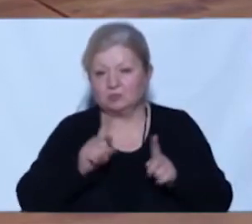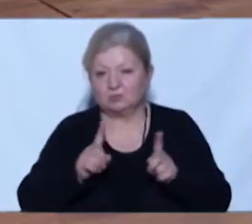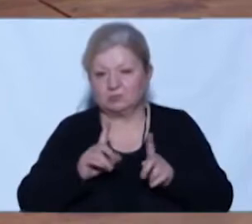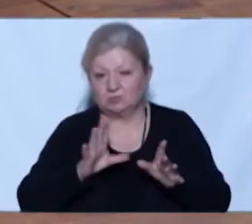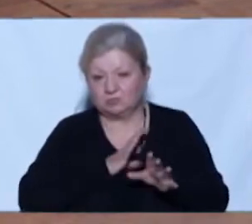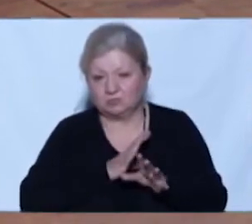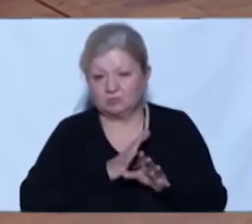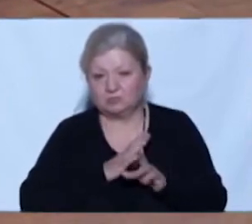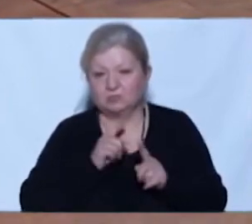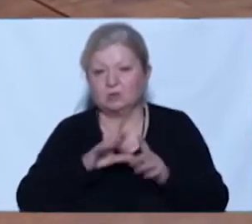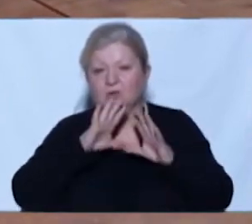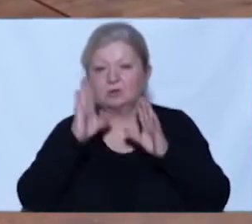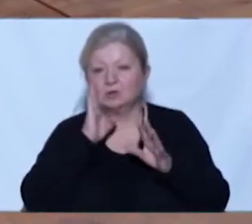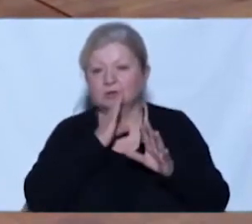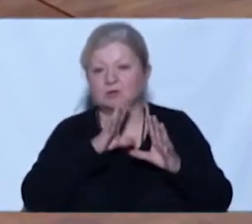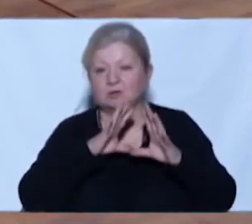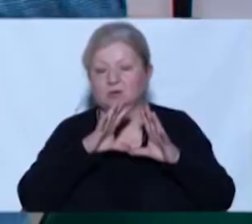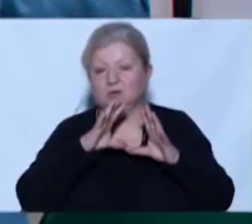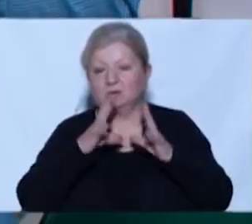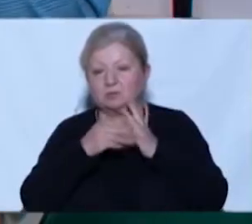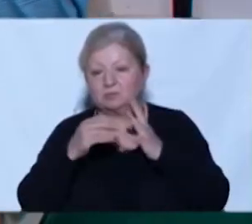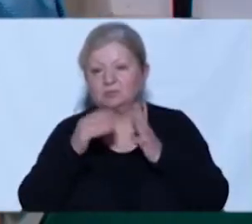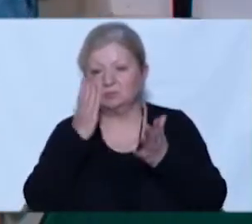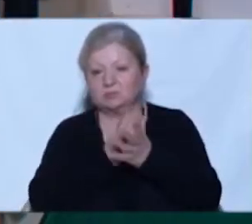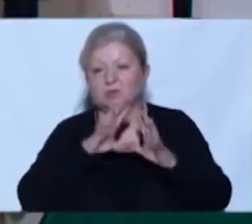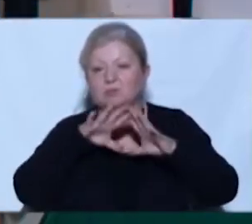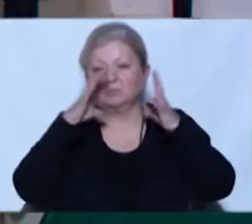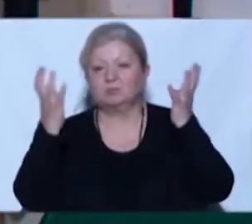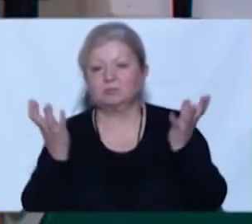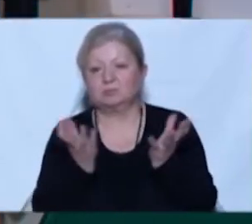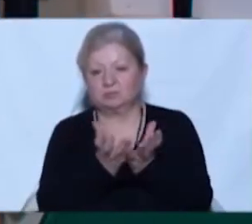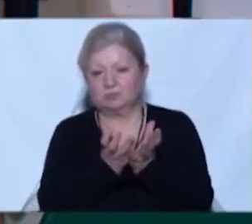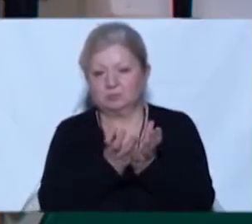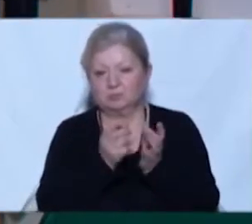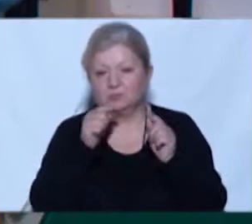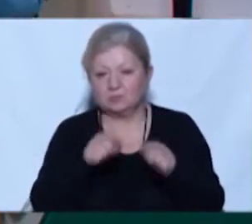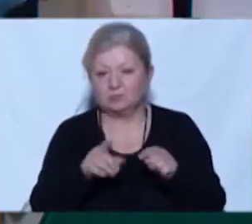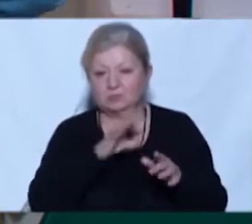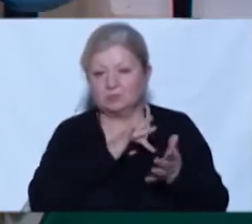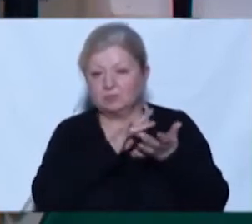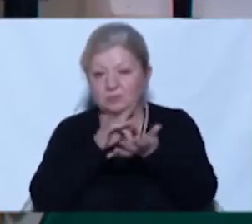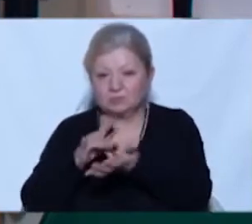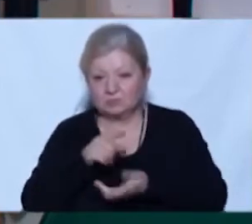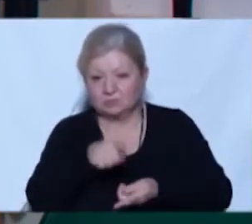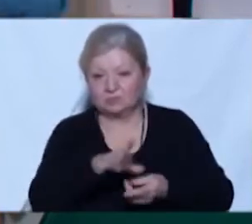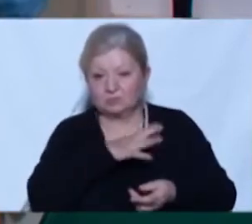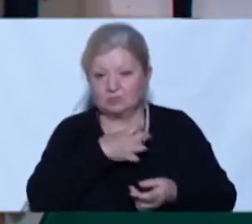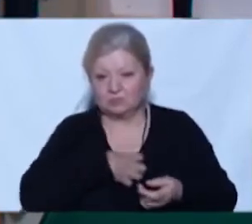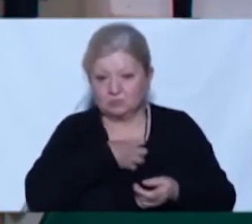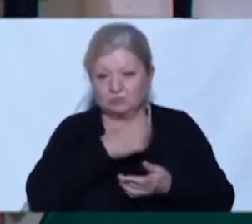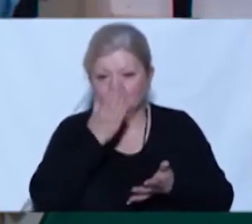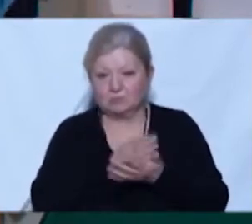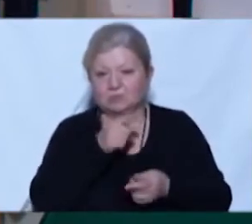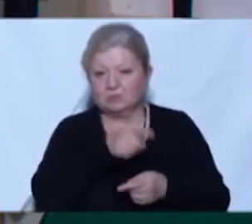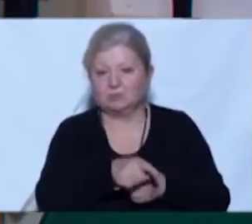იყო გაჟღერებული დედამიწის სიმრგვალის შესახებ და ამ ექსპედიციის მნიშვნელობა სწორედ ეს არის.